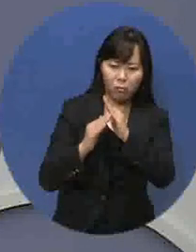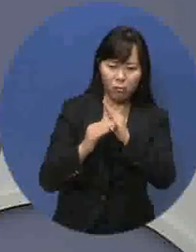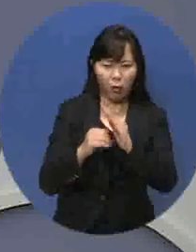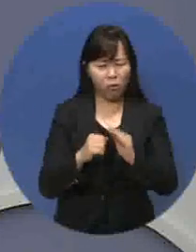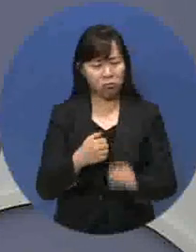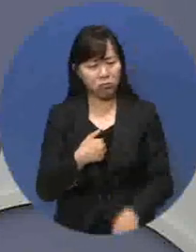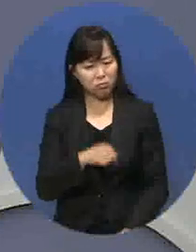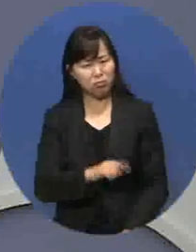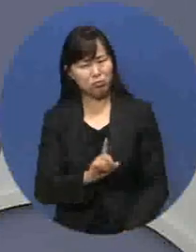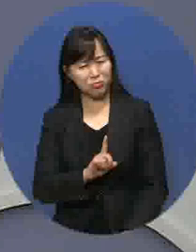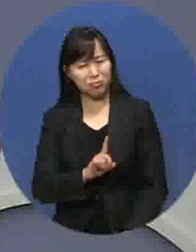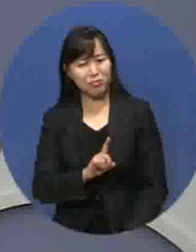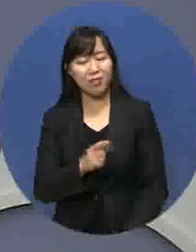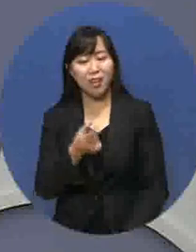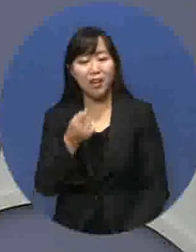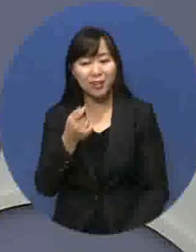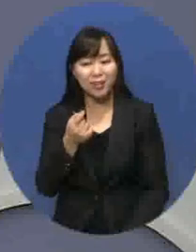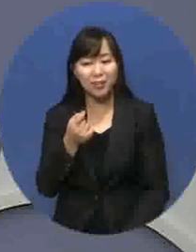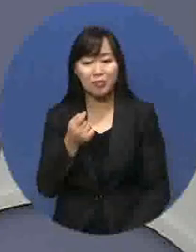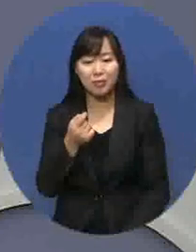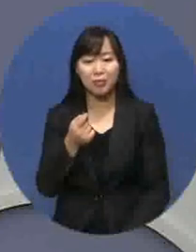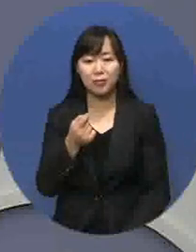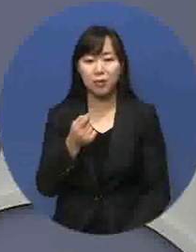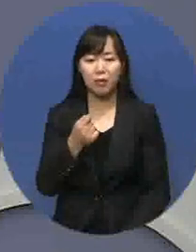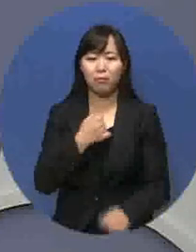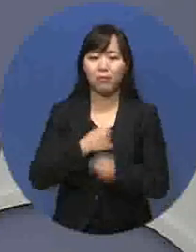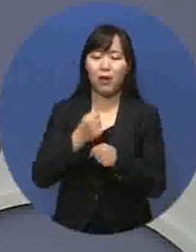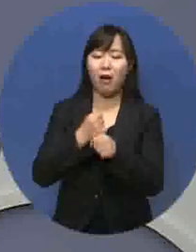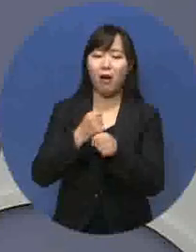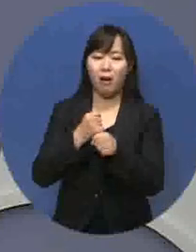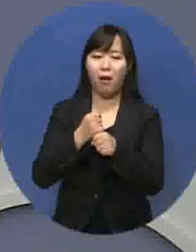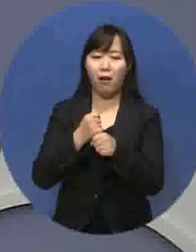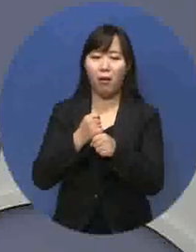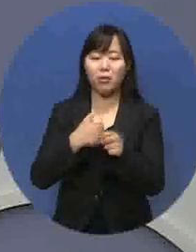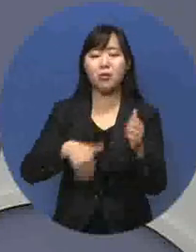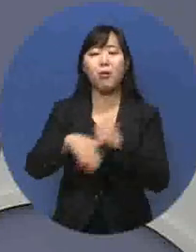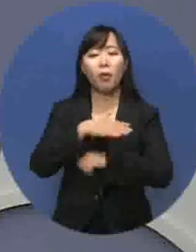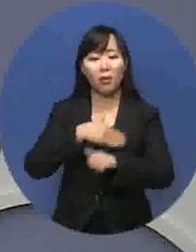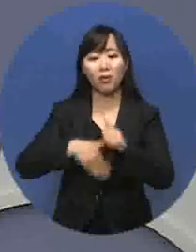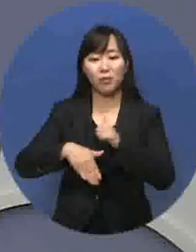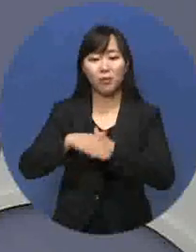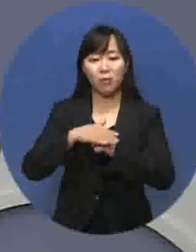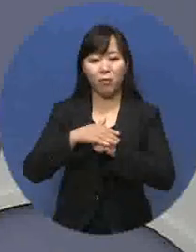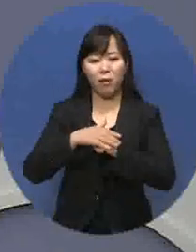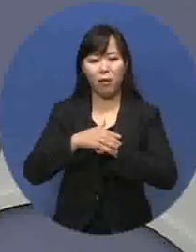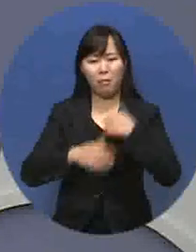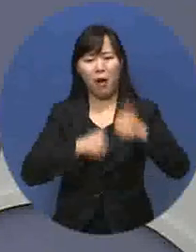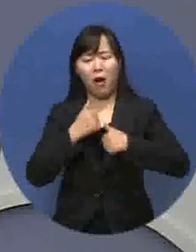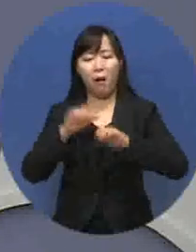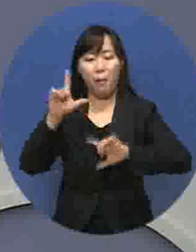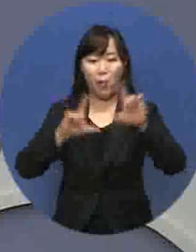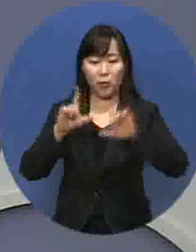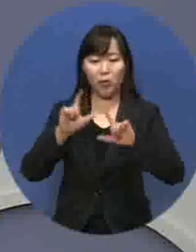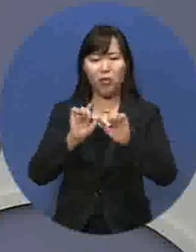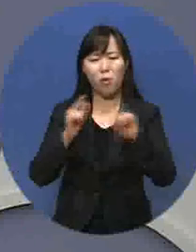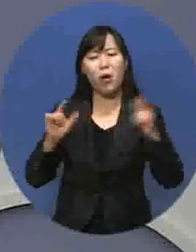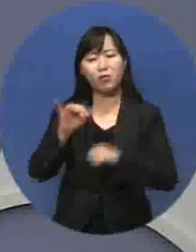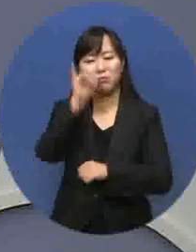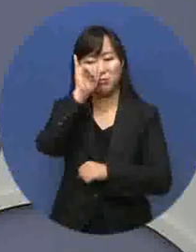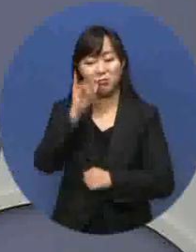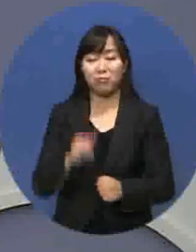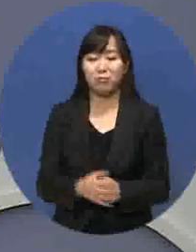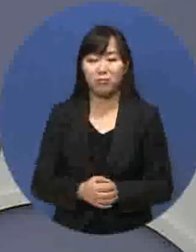때는 뭐지 저건? 할 정도로 좀 당황스러울 정도로 황당한 모습들, 분노를 일으키는 모습들 여러 가지